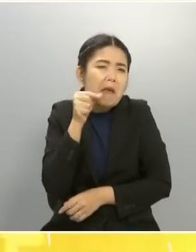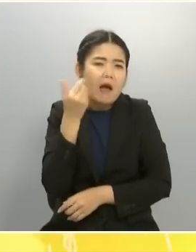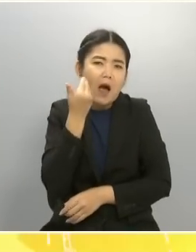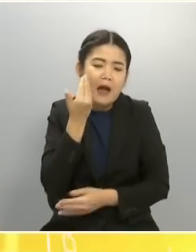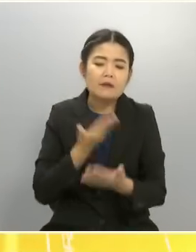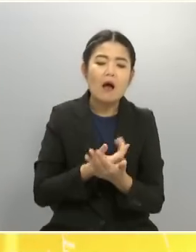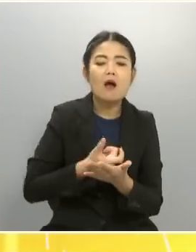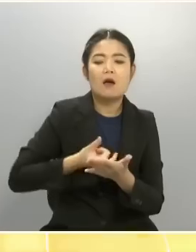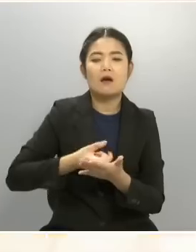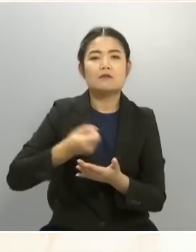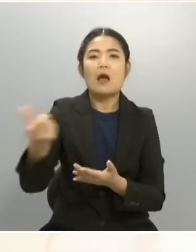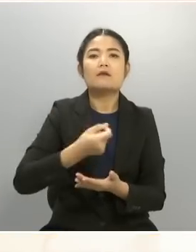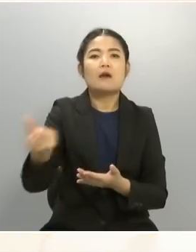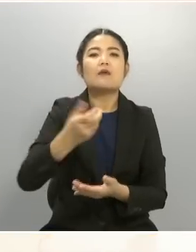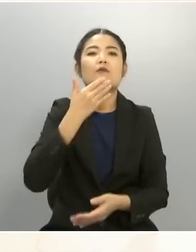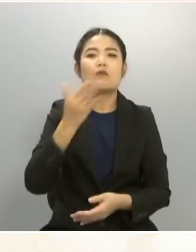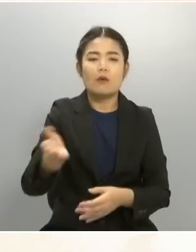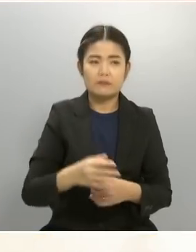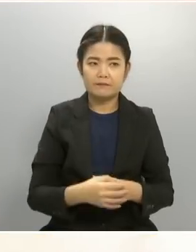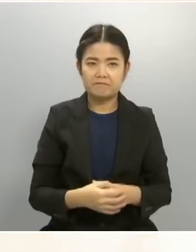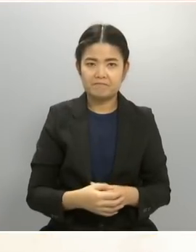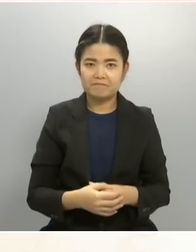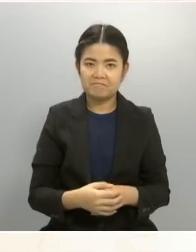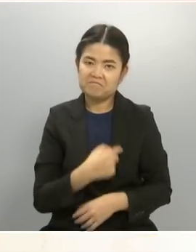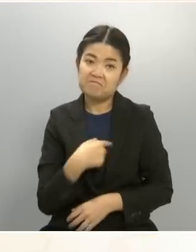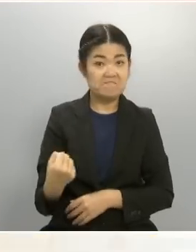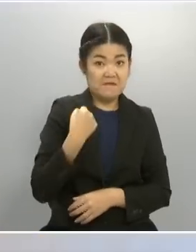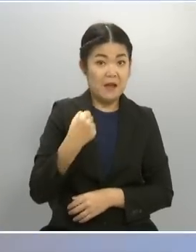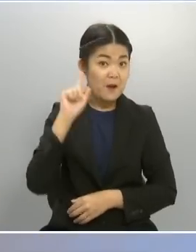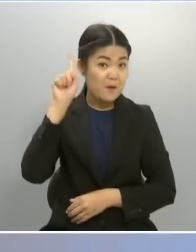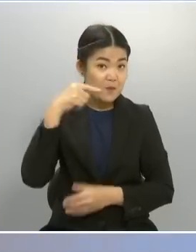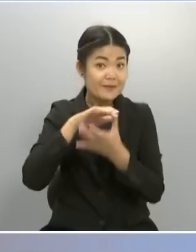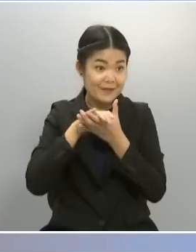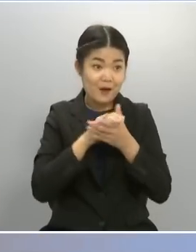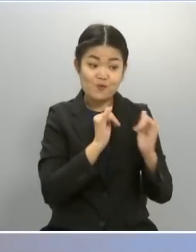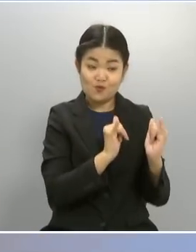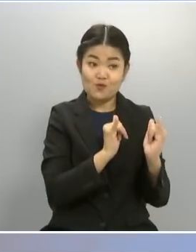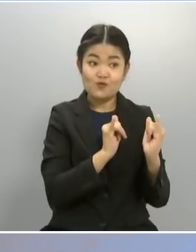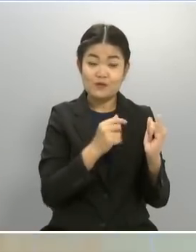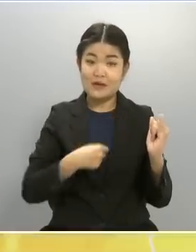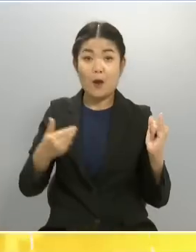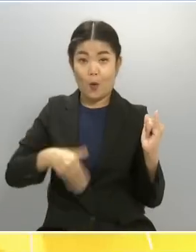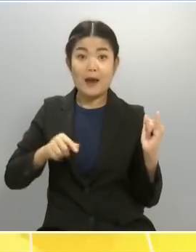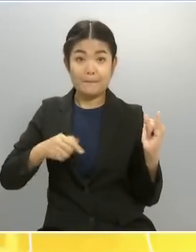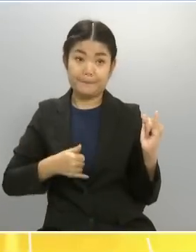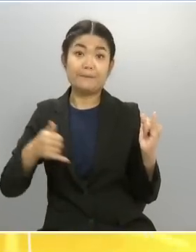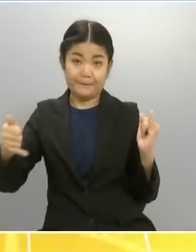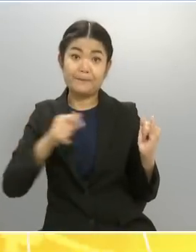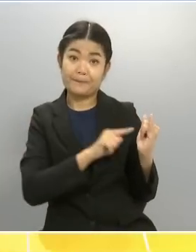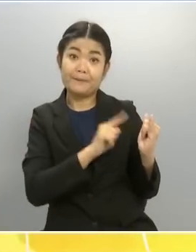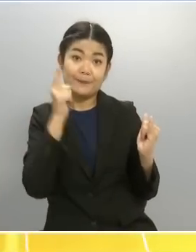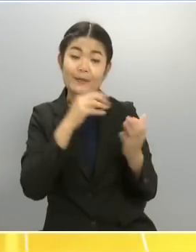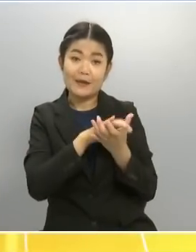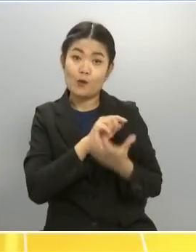เสียเงินอย่างนี้ไปเอ้อใช่มั้ยใจถึงนะเมียอยู่ข้างๆกับผมอยู่ในห้องน้ำตอนที่ทำเนี่ยเมียอยู่ข้างๆเนี่ย